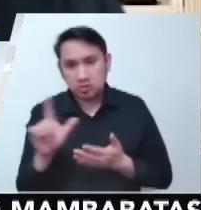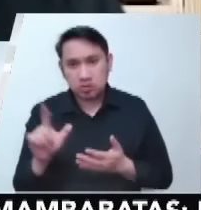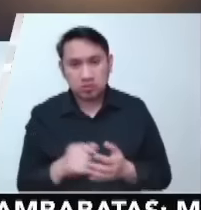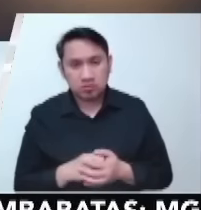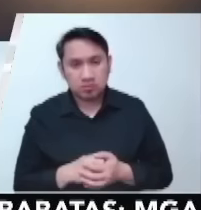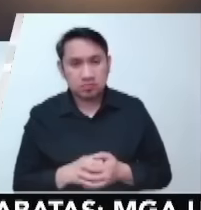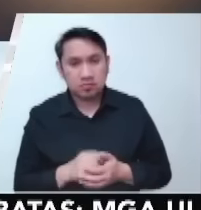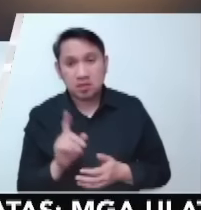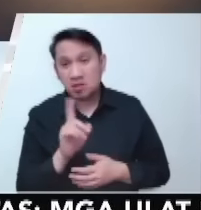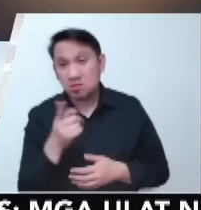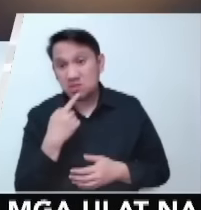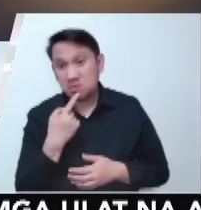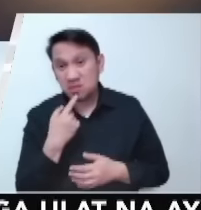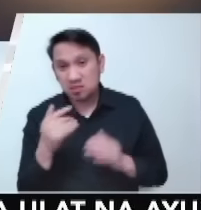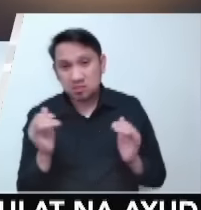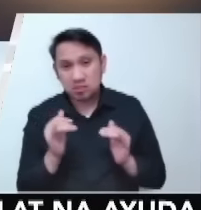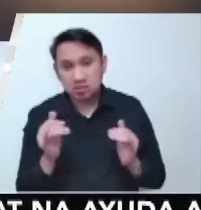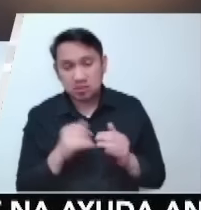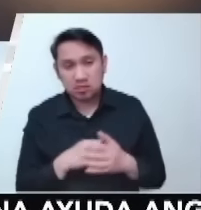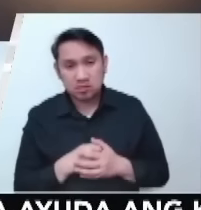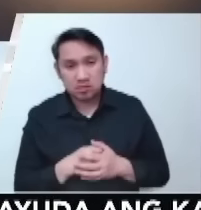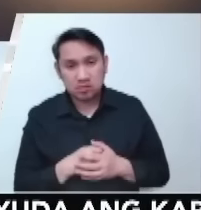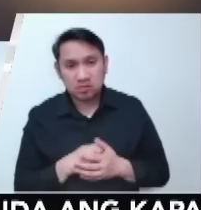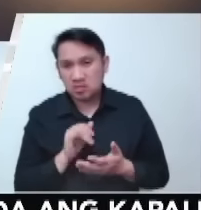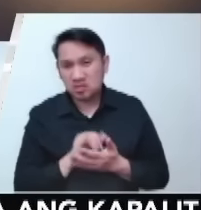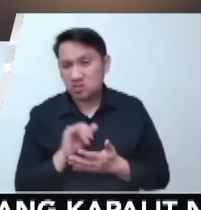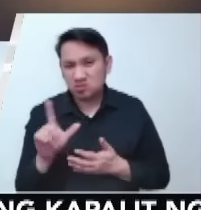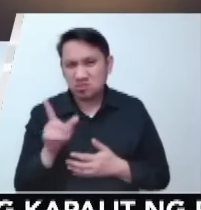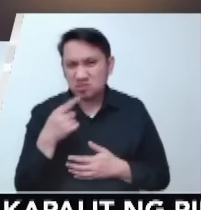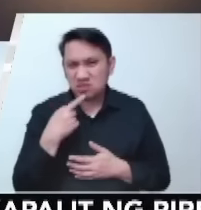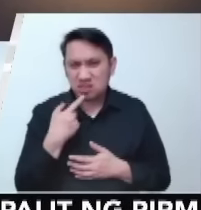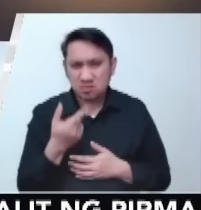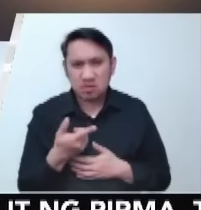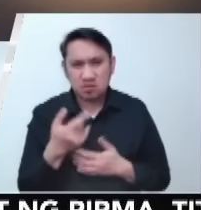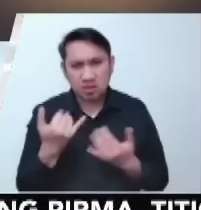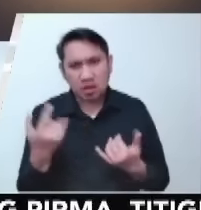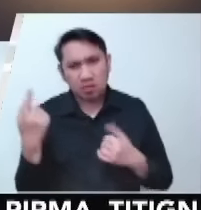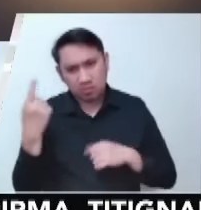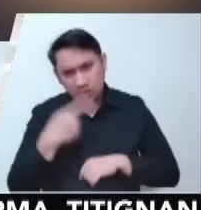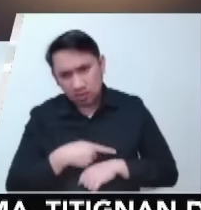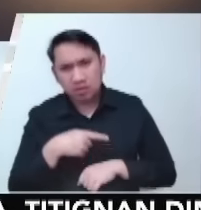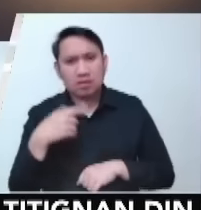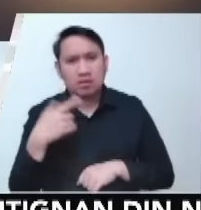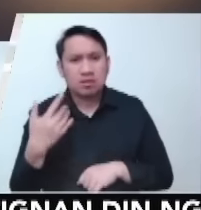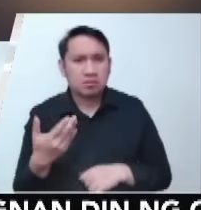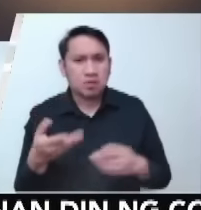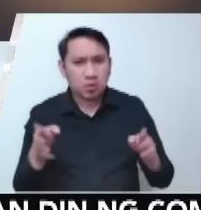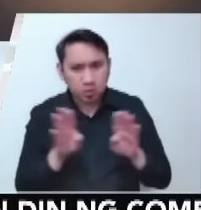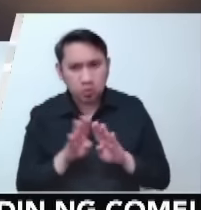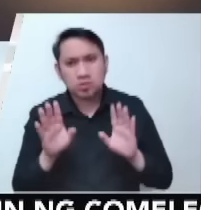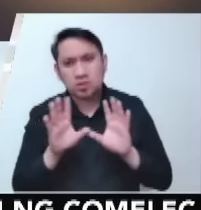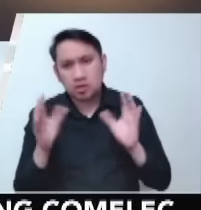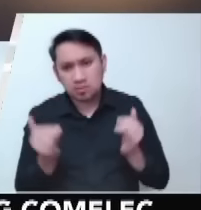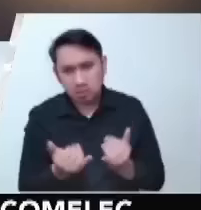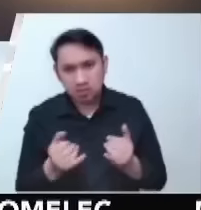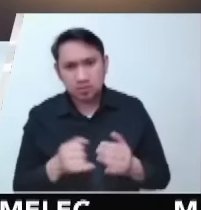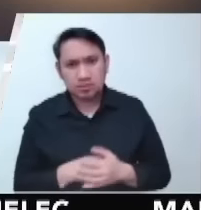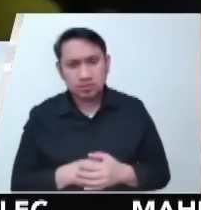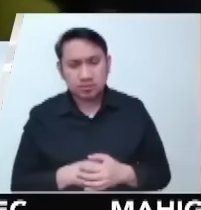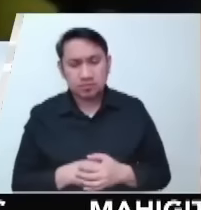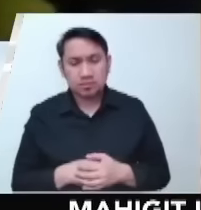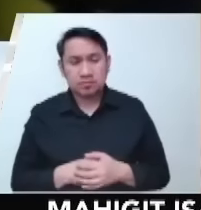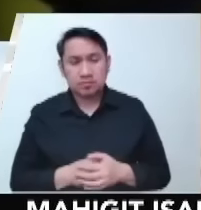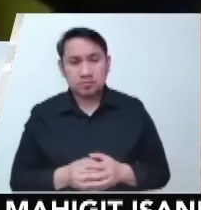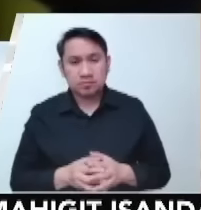sa Zoom meeting Ah yun lang po yung sinabi na ngayong araw na' na magsasa mag nagsasara na ung